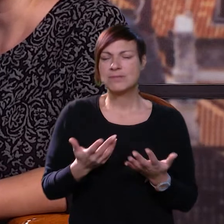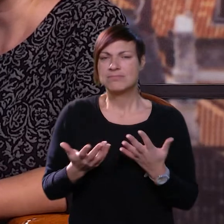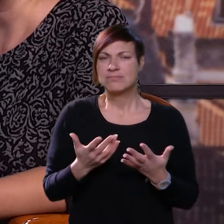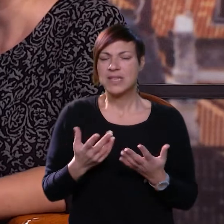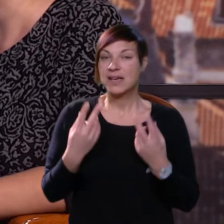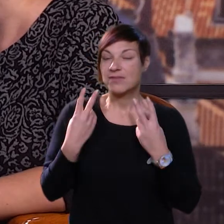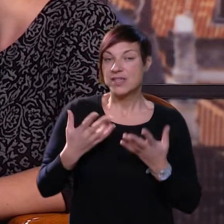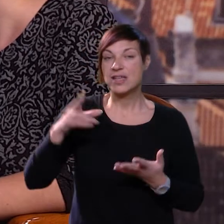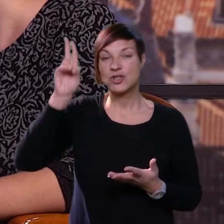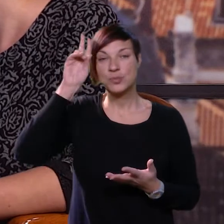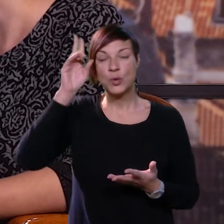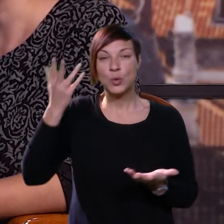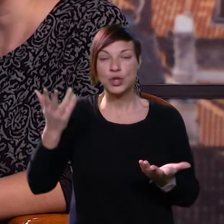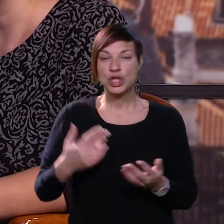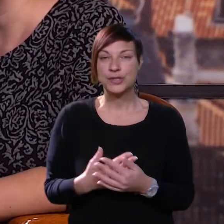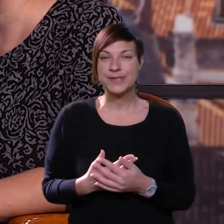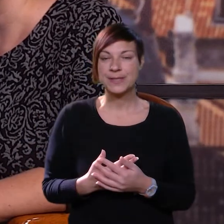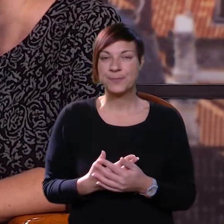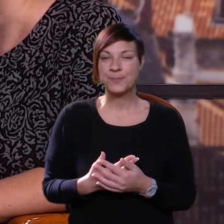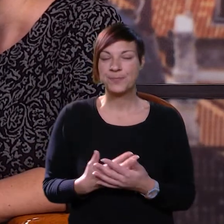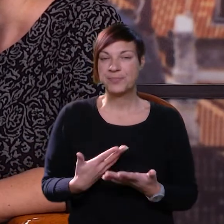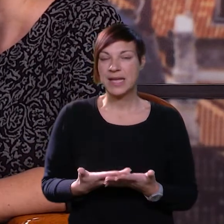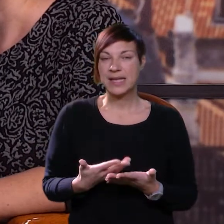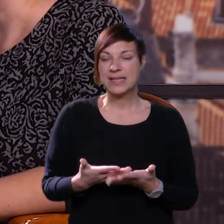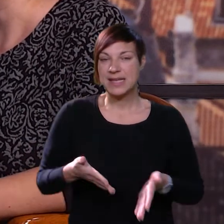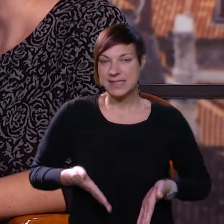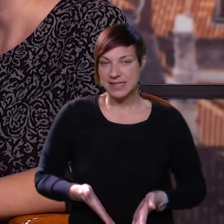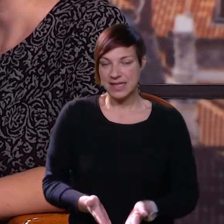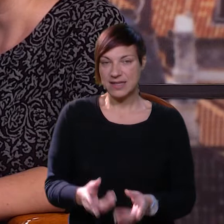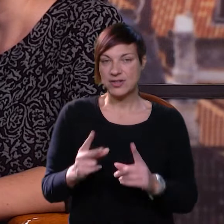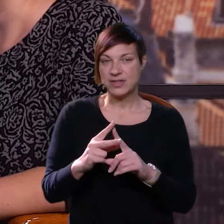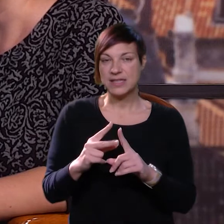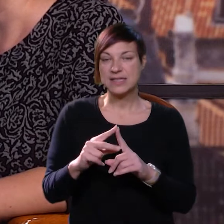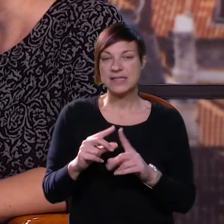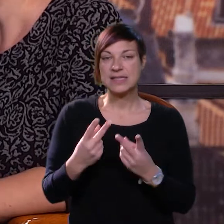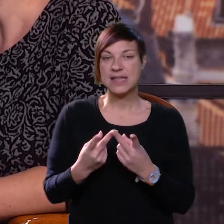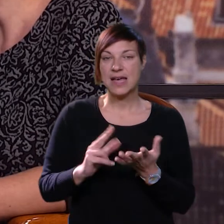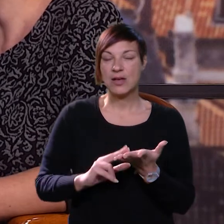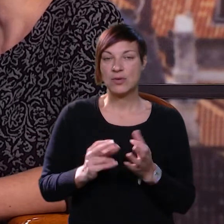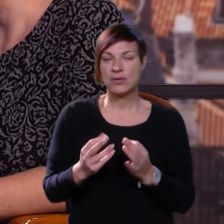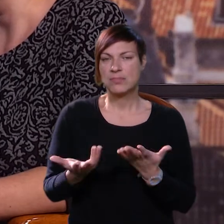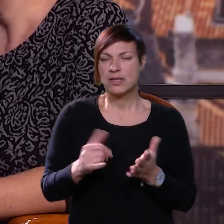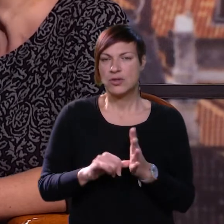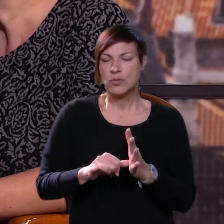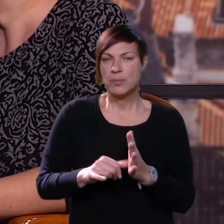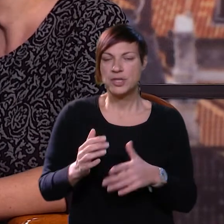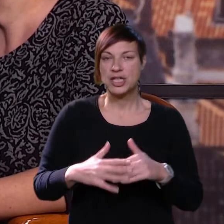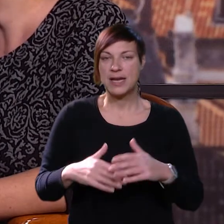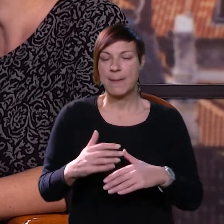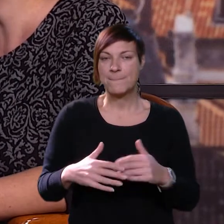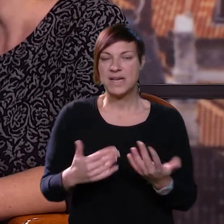postoji možda neka vjerovatnost, mogućnost upravo da se dijete rodi sa Downovim sindromom. Ili to uobičajena